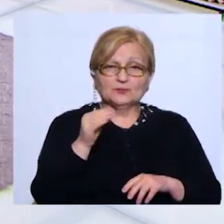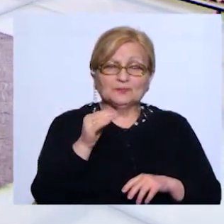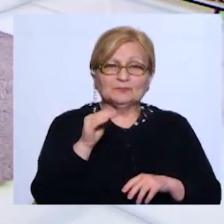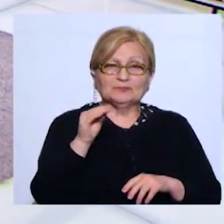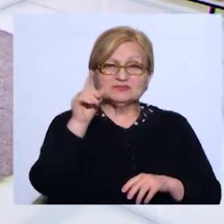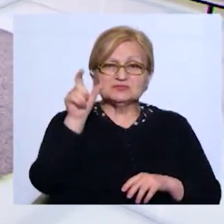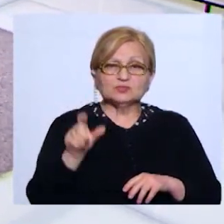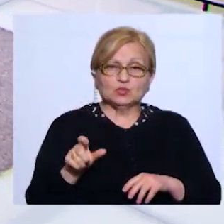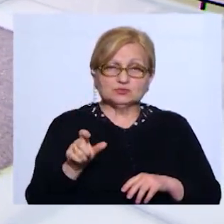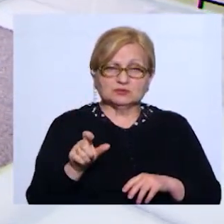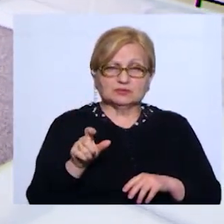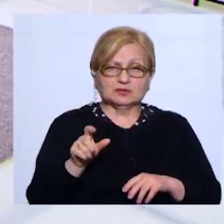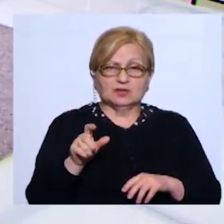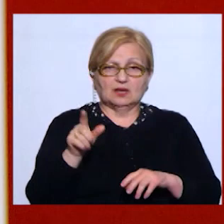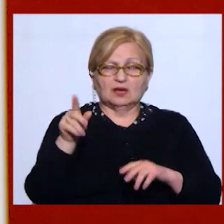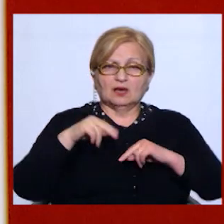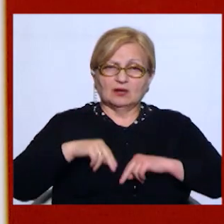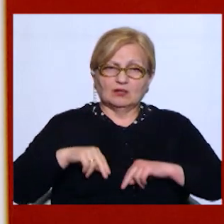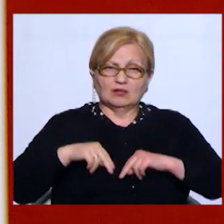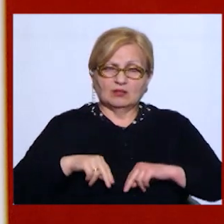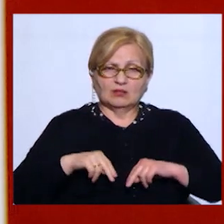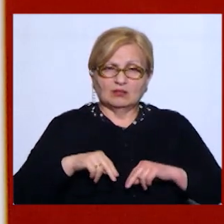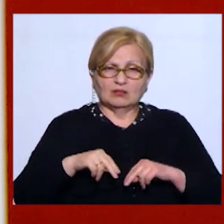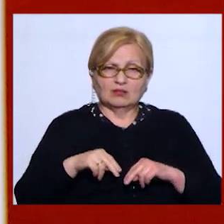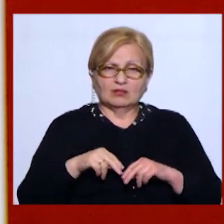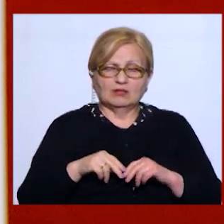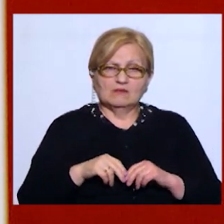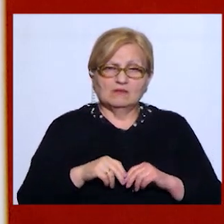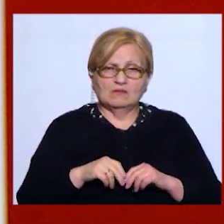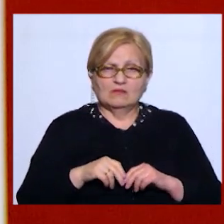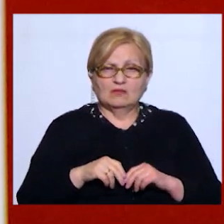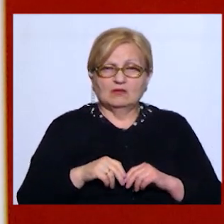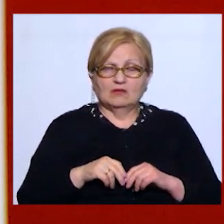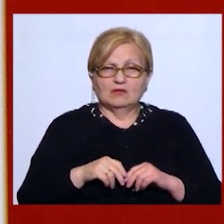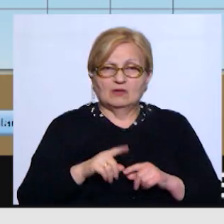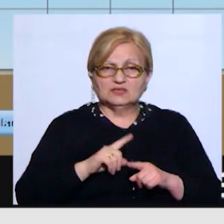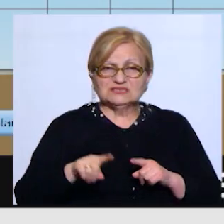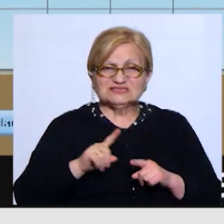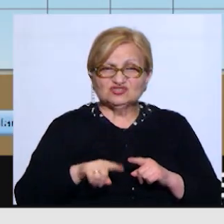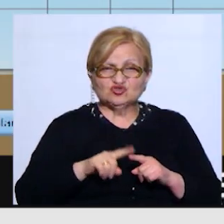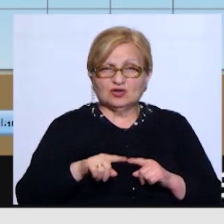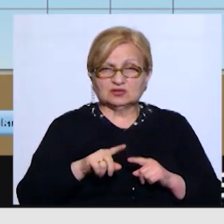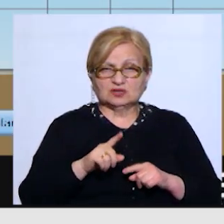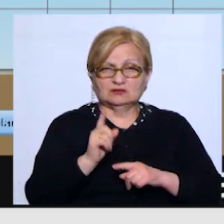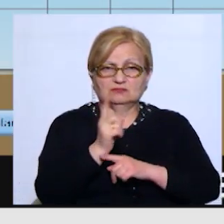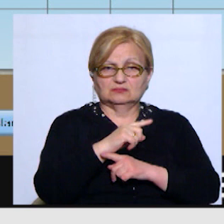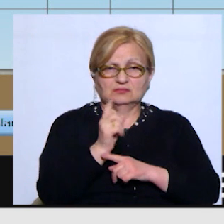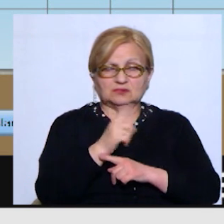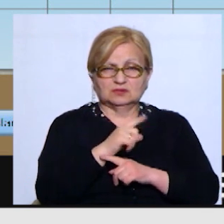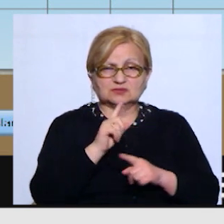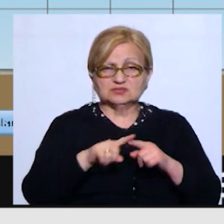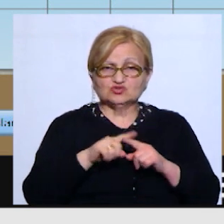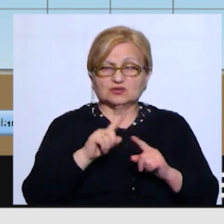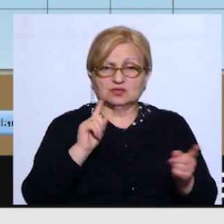აი ნახეთ სხვა ინფორმაციას გაჩვენებთან. აი მაგალითად ნახეთ, სიჩქარე იცვლება, ხომ? აი წირზე მოძრაობის დროს